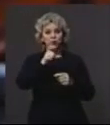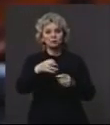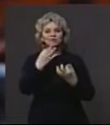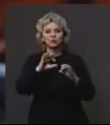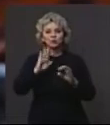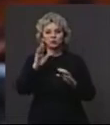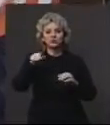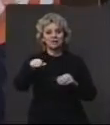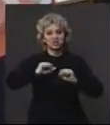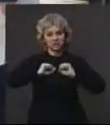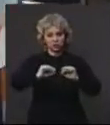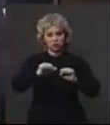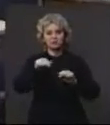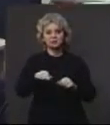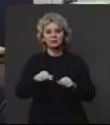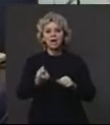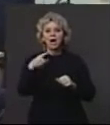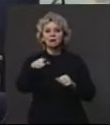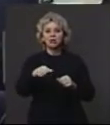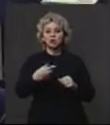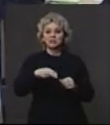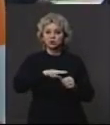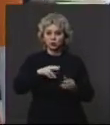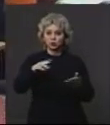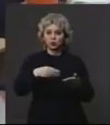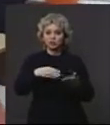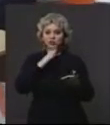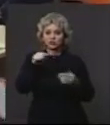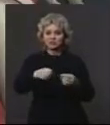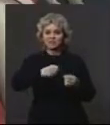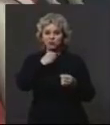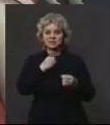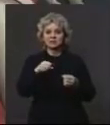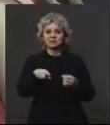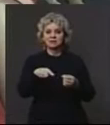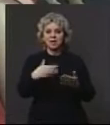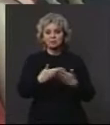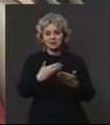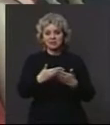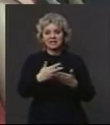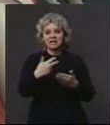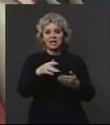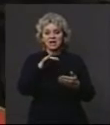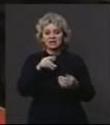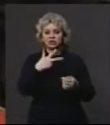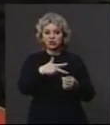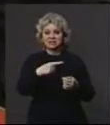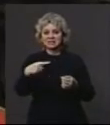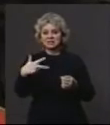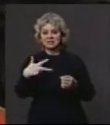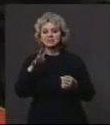любом случае стоят на их защите. Обнаружен труп женщины, возраст примерно лет